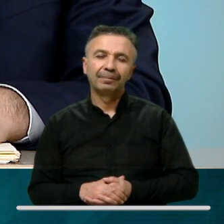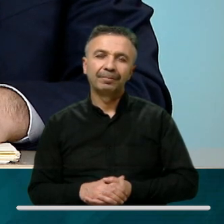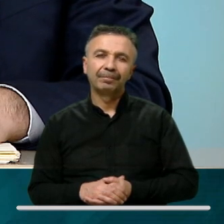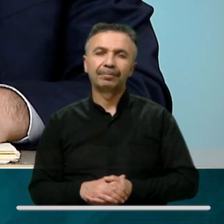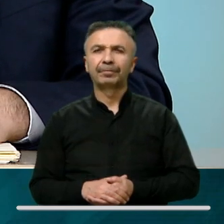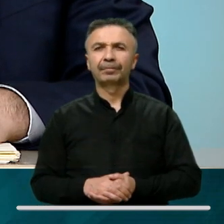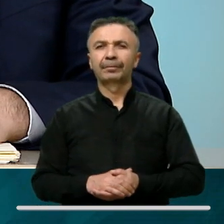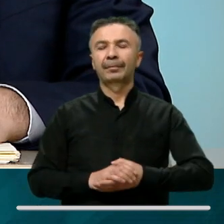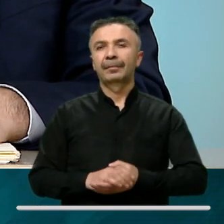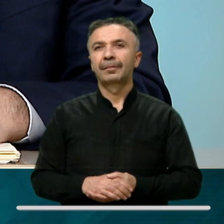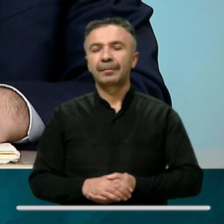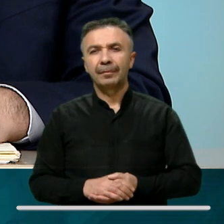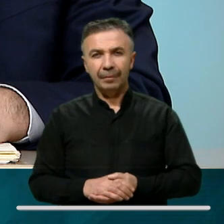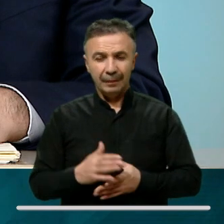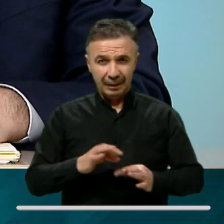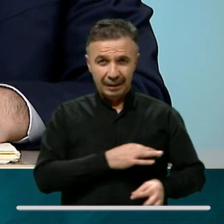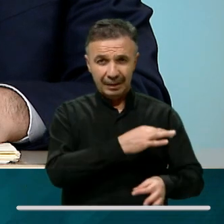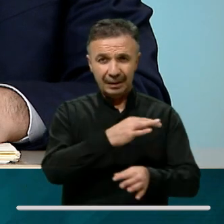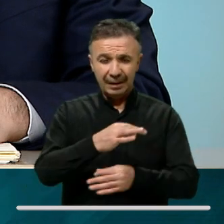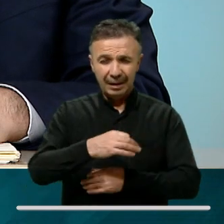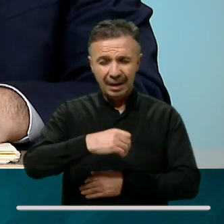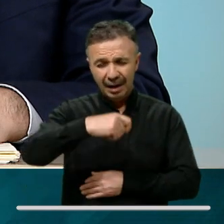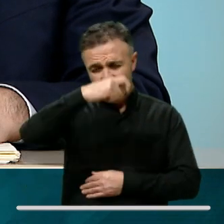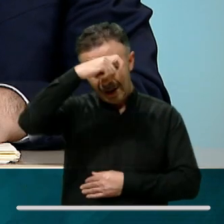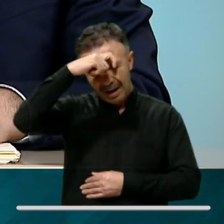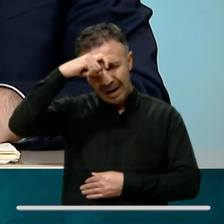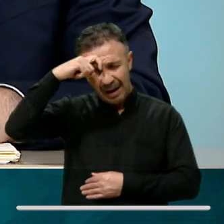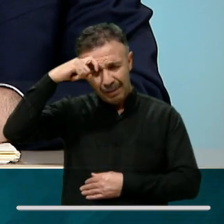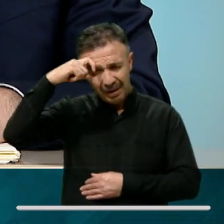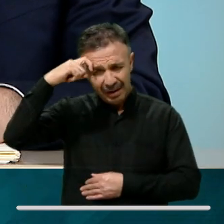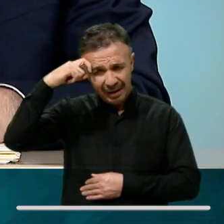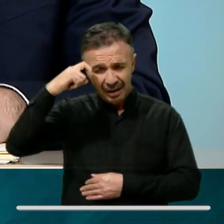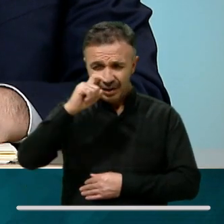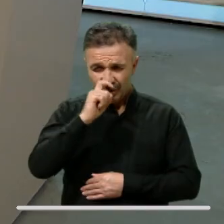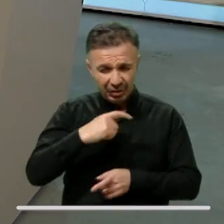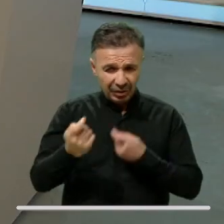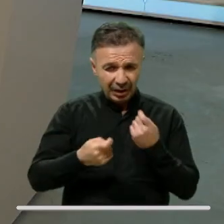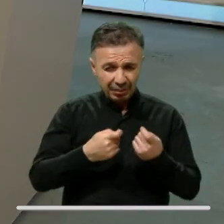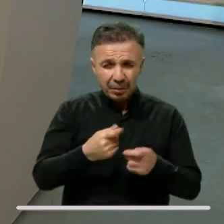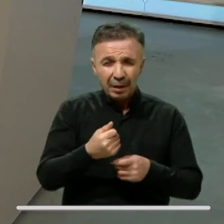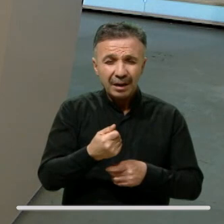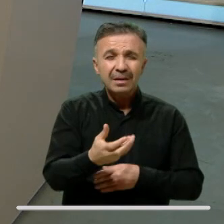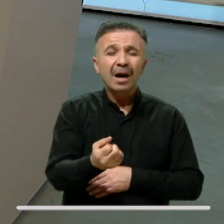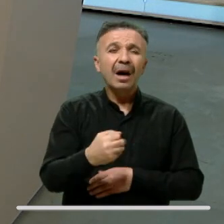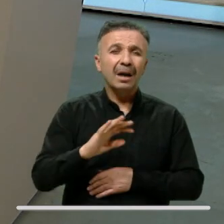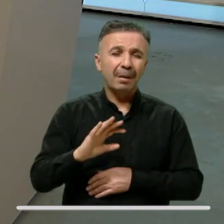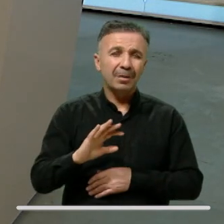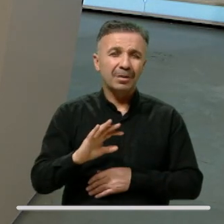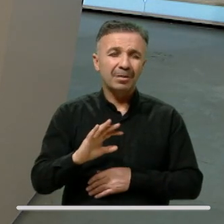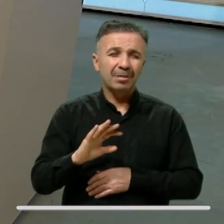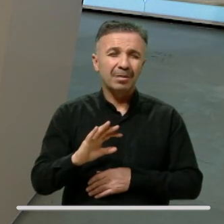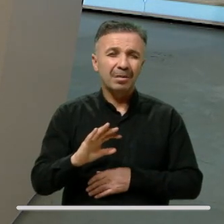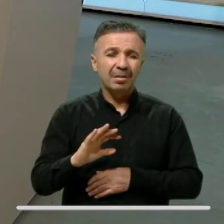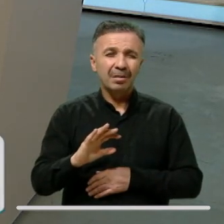hocam? İnsanların emeğini çalmak, sömürmek en büyük günahlardan birisidir. Değil mi? Çünkü insan,